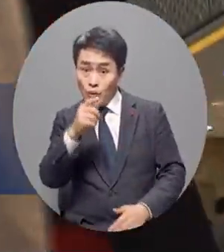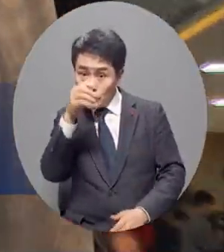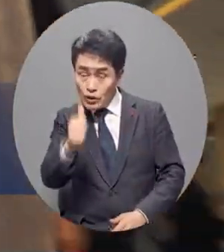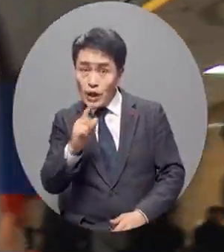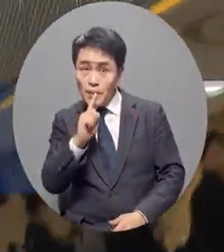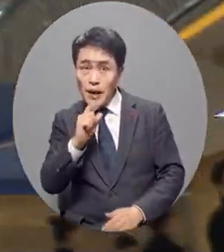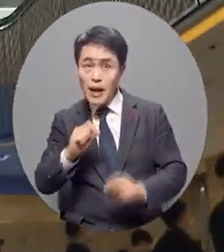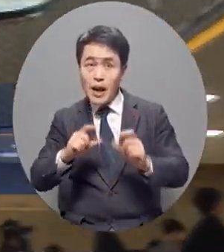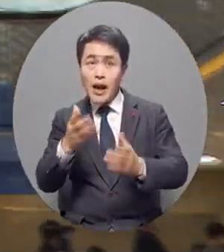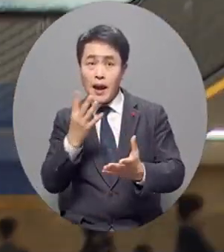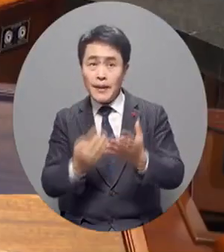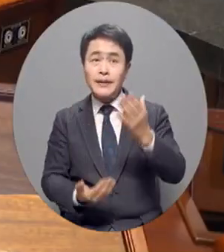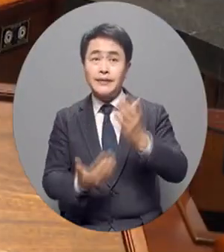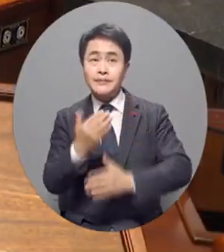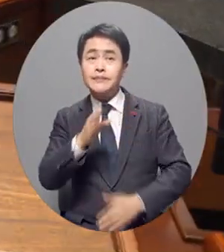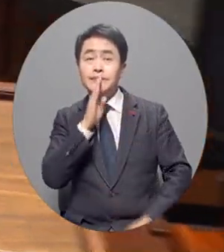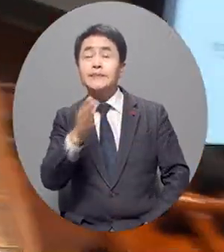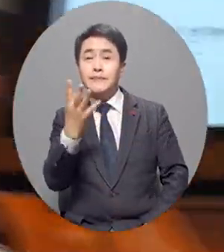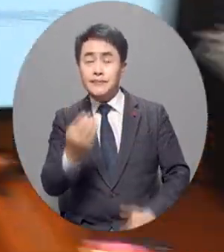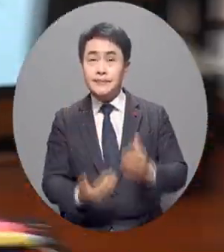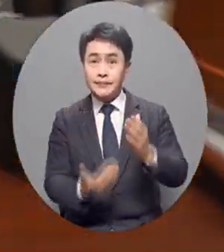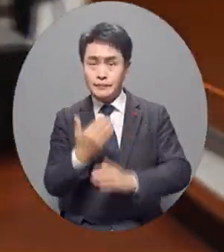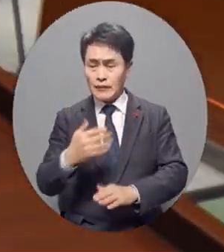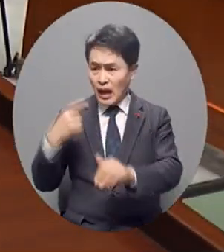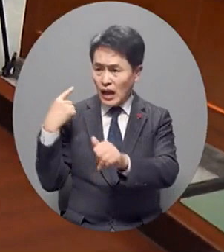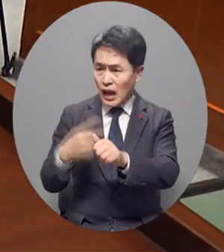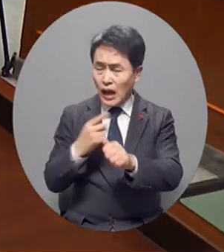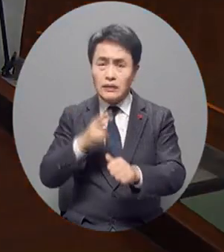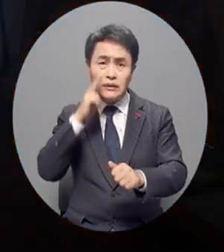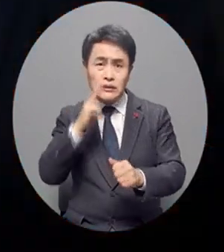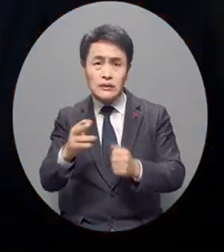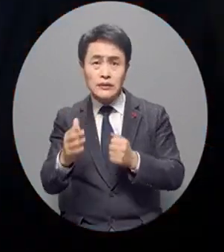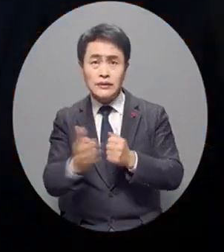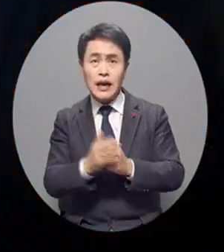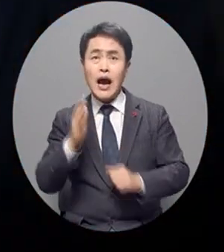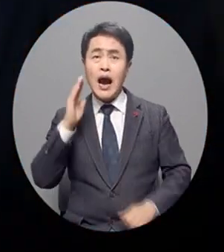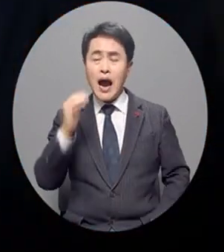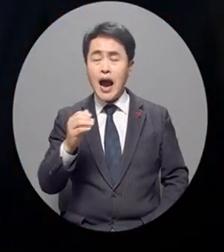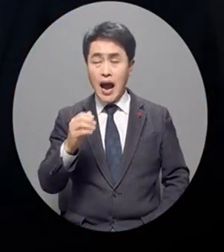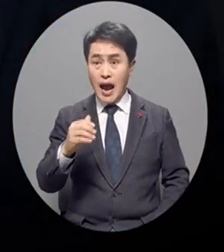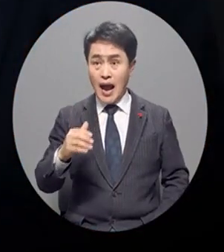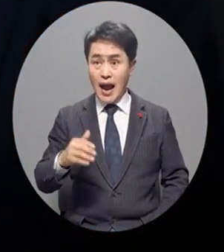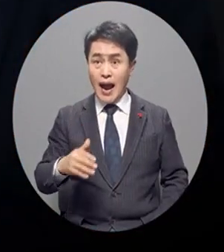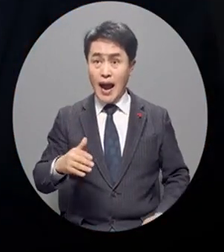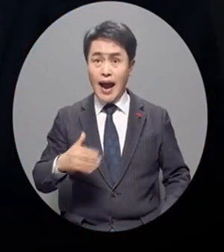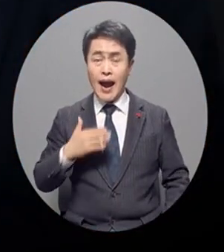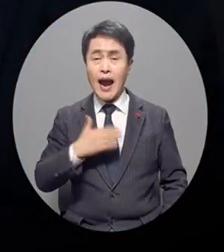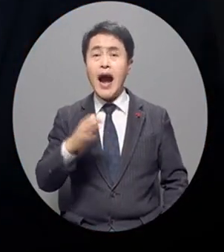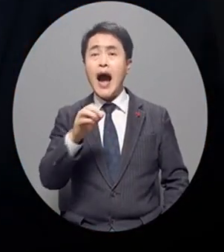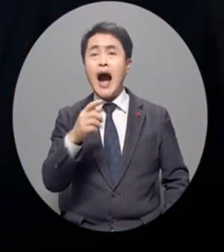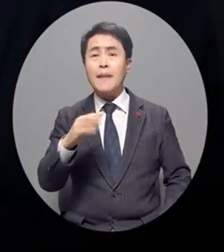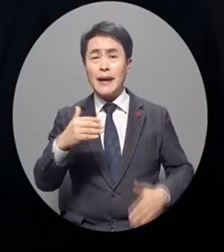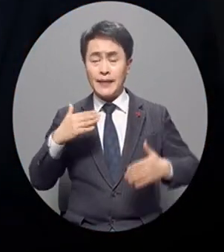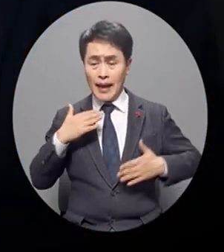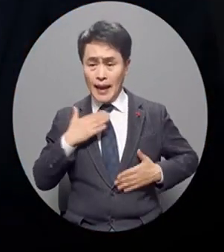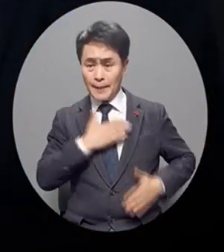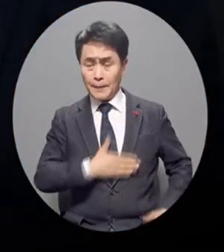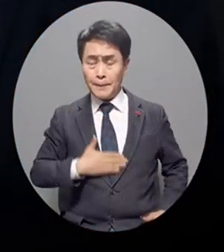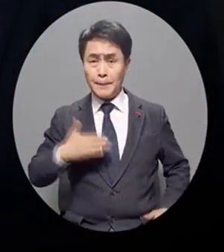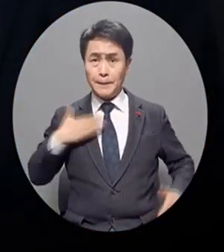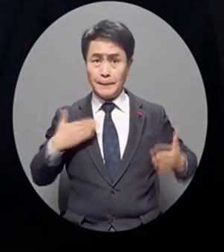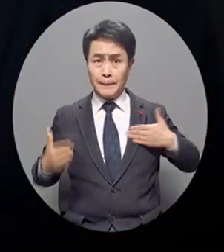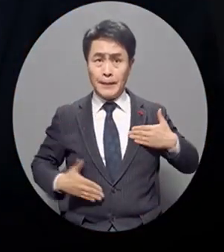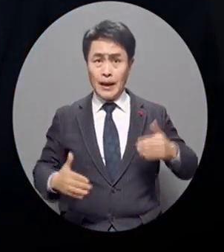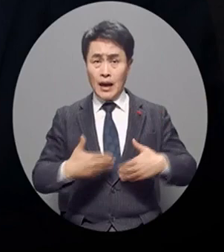하시던데. 네, 많이 나왔어요. 비판도 거셌습니다. 대통령 아바타 한 장관을 선임하자는 거냐며 국민의힘이